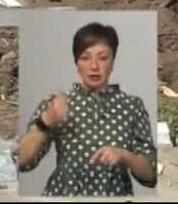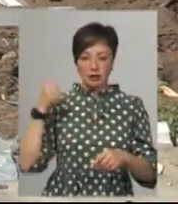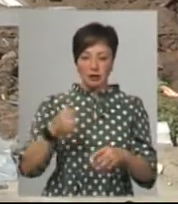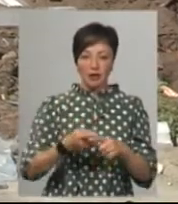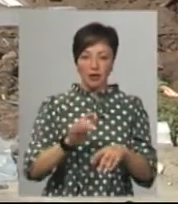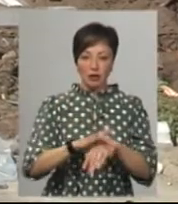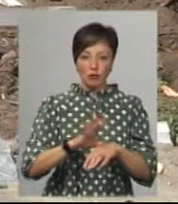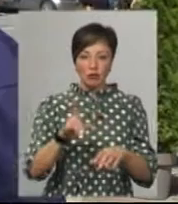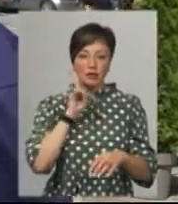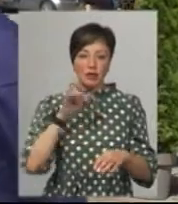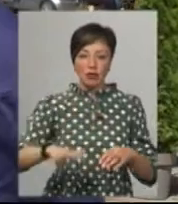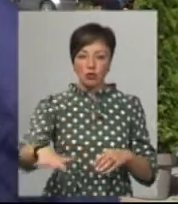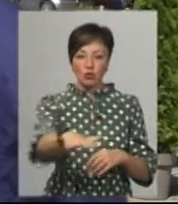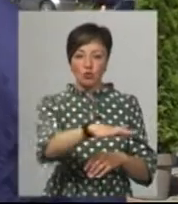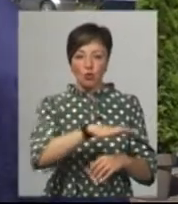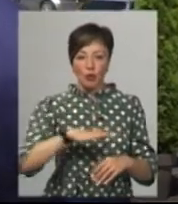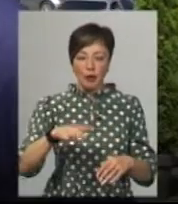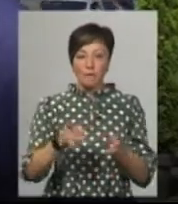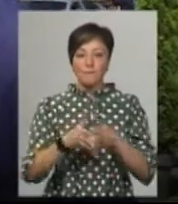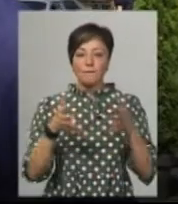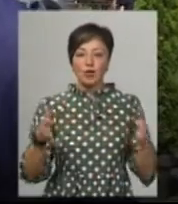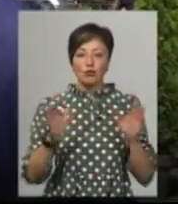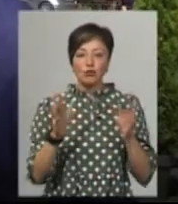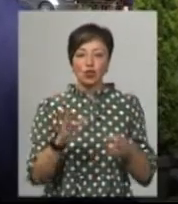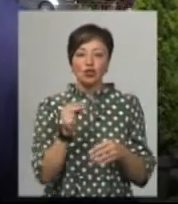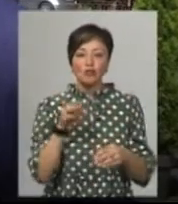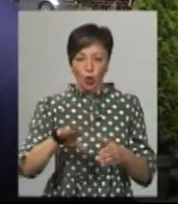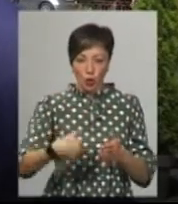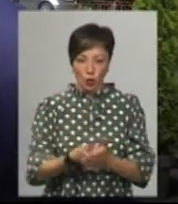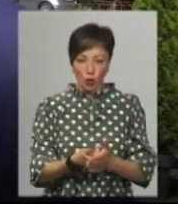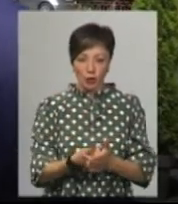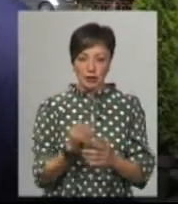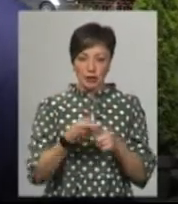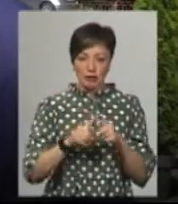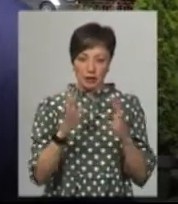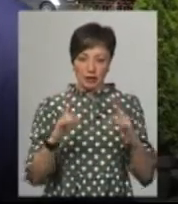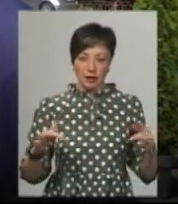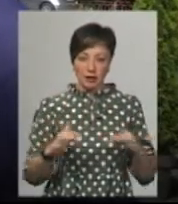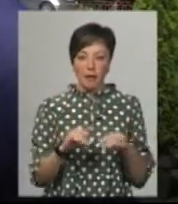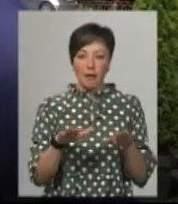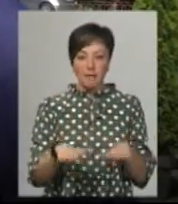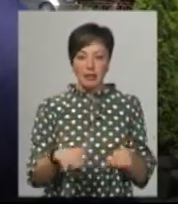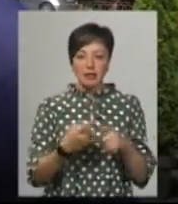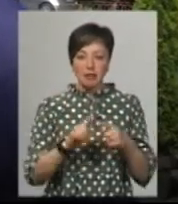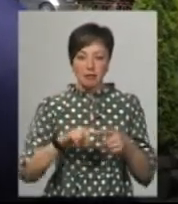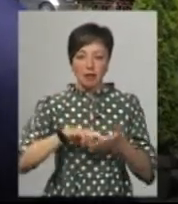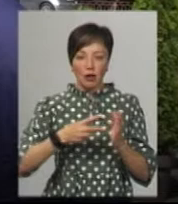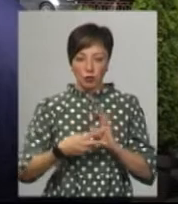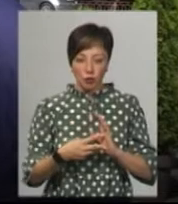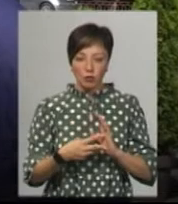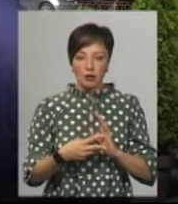бордюром фактично буде зелена зона. Вона навіть більшою буде, чим була досі з цими ялинками. І на місці цих ялинок